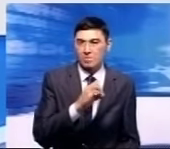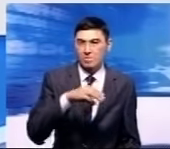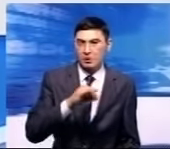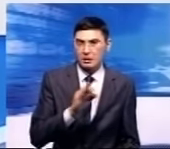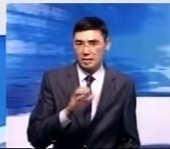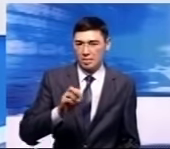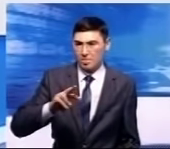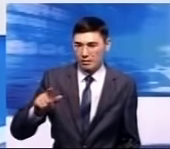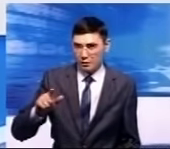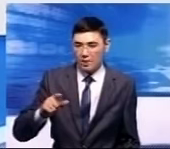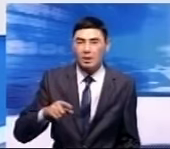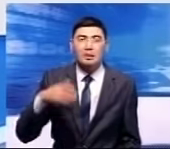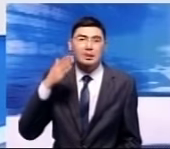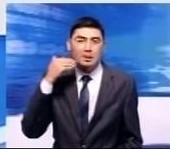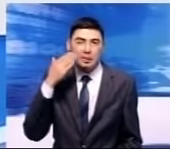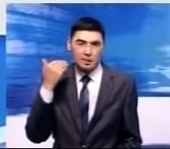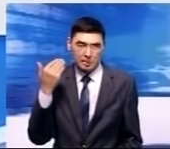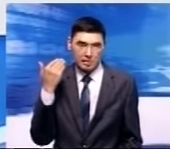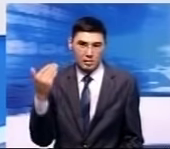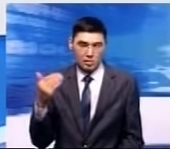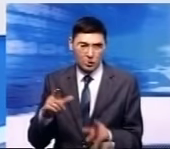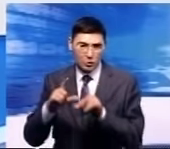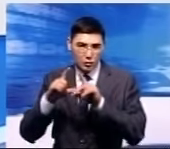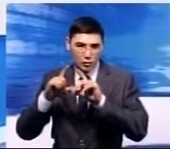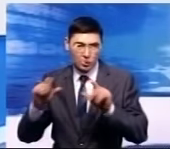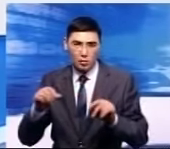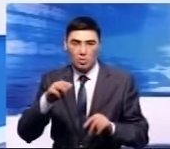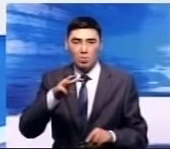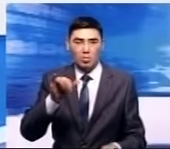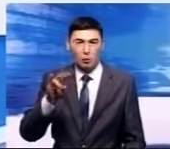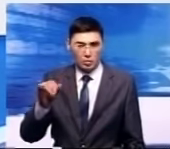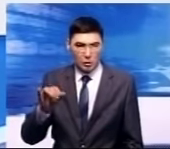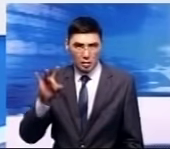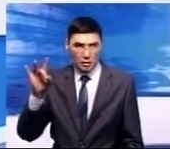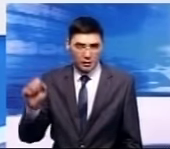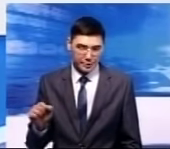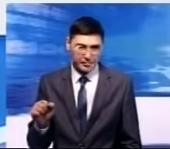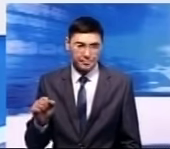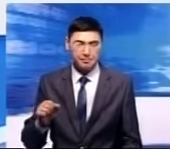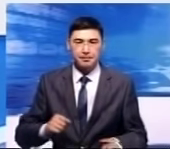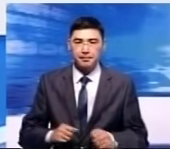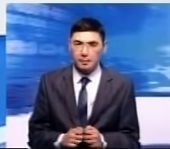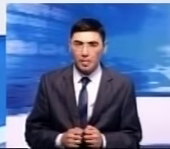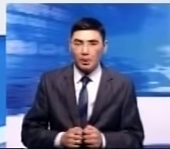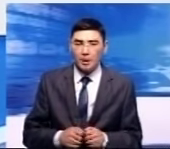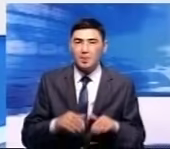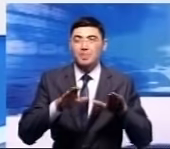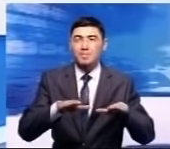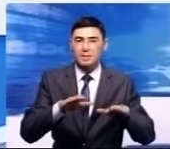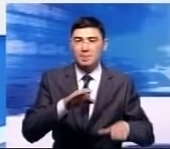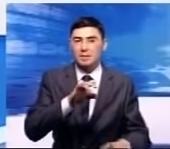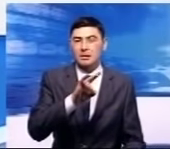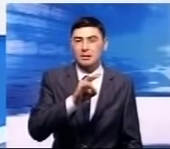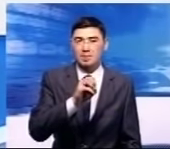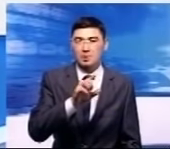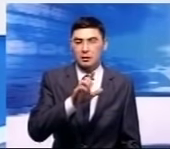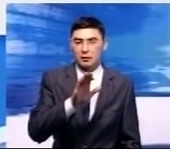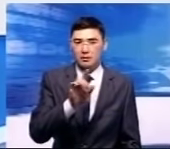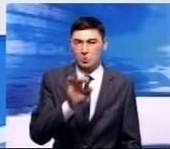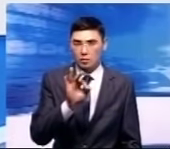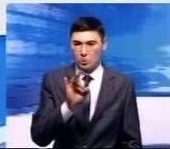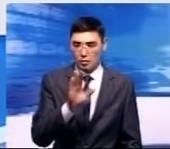искусства «Иртыш-Моннары». В рамках культурного мероприятия в музее имени семьи Невзоровых прошла выставка декоративно-прикладного искусства. А в